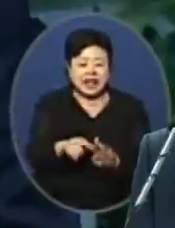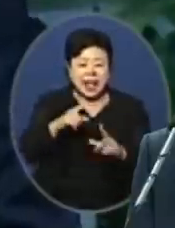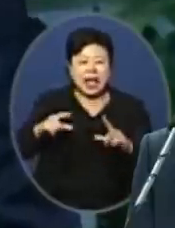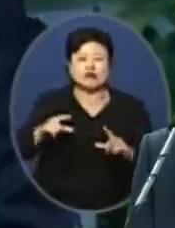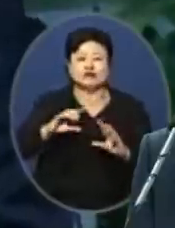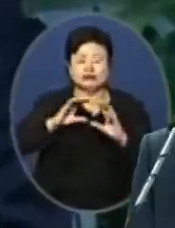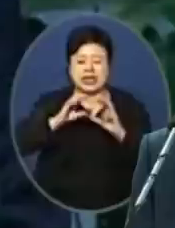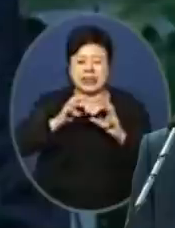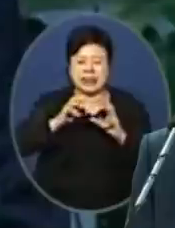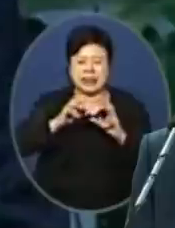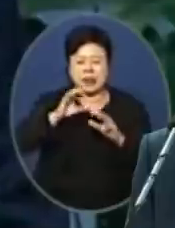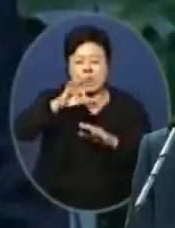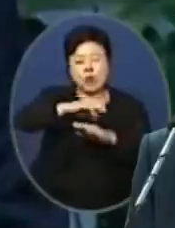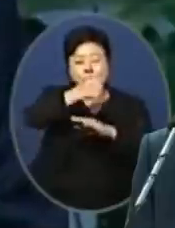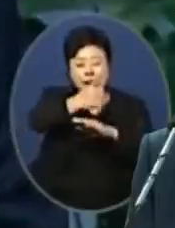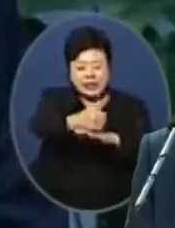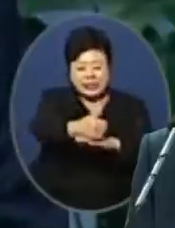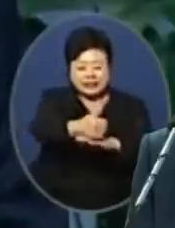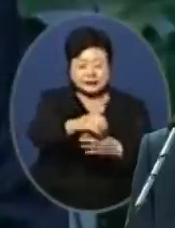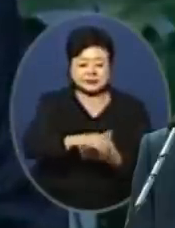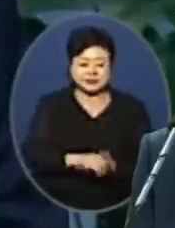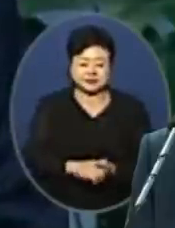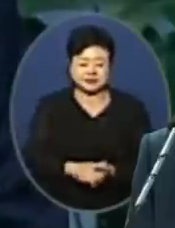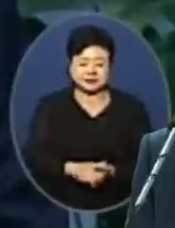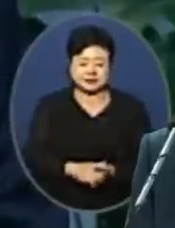애굽의 왕이